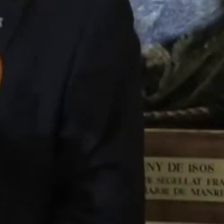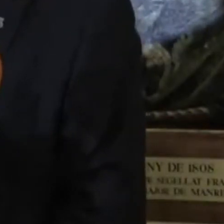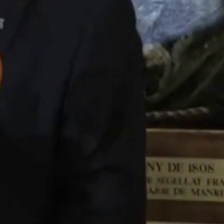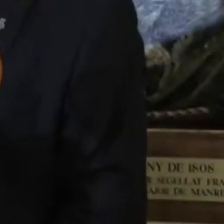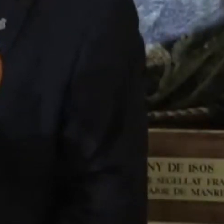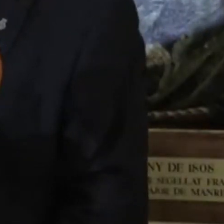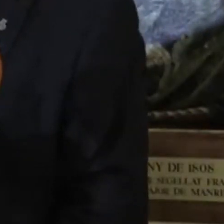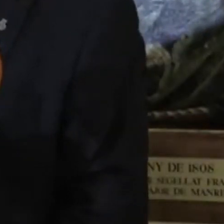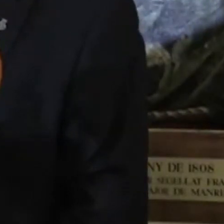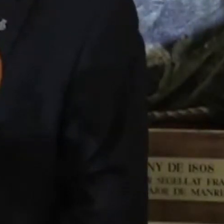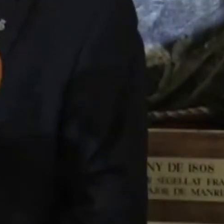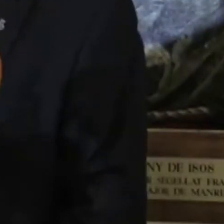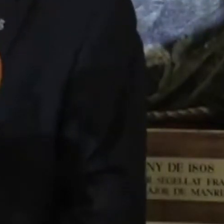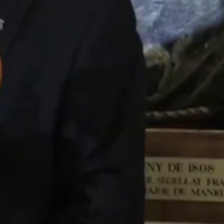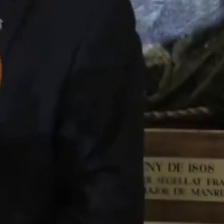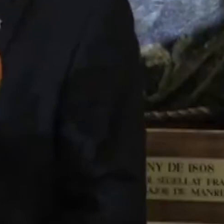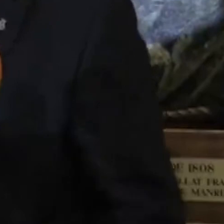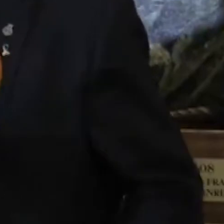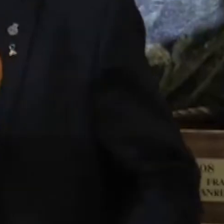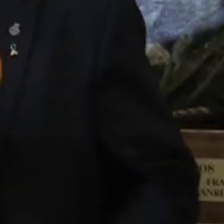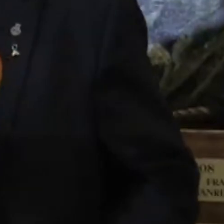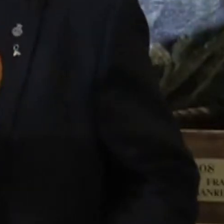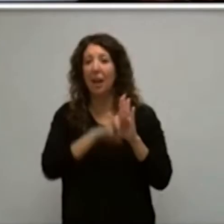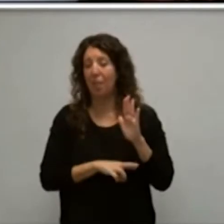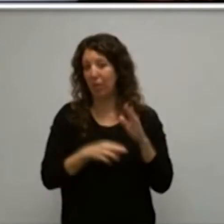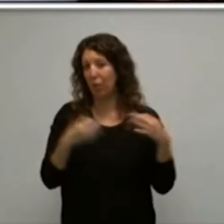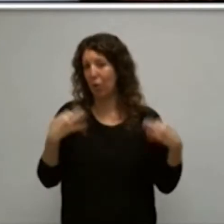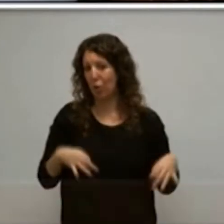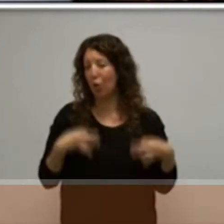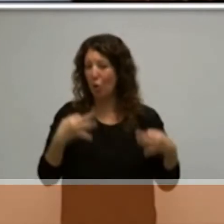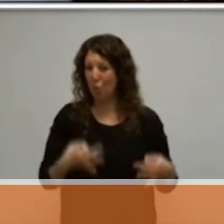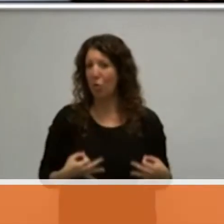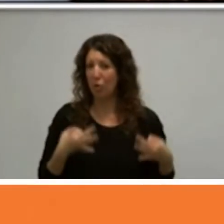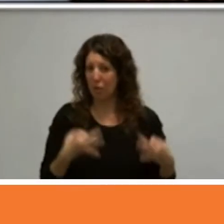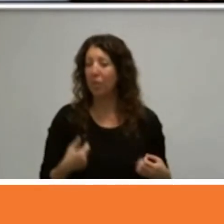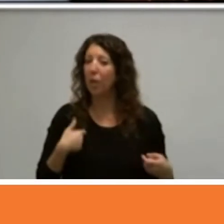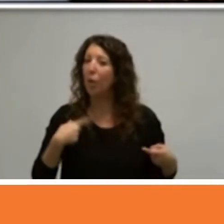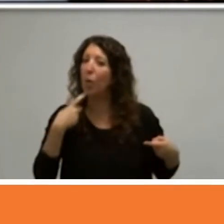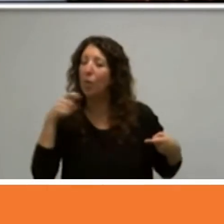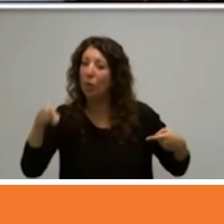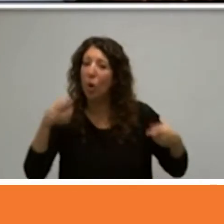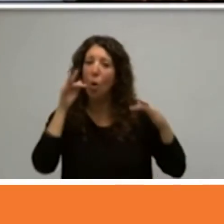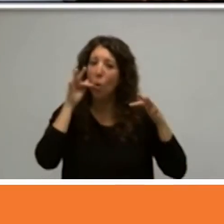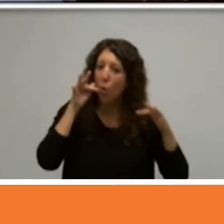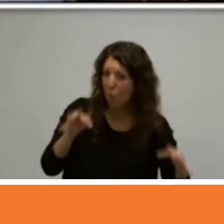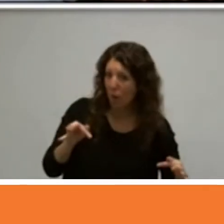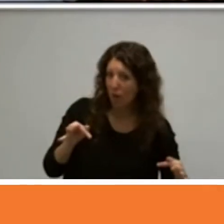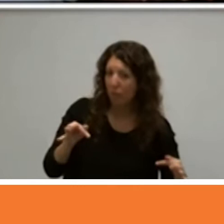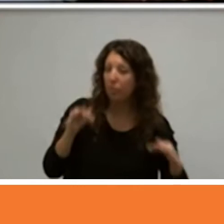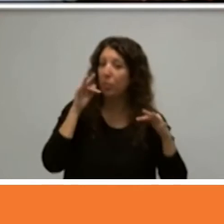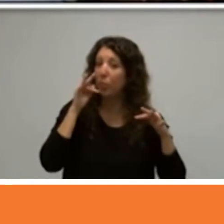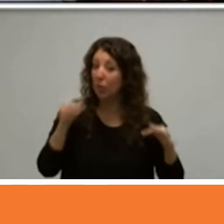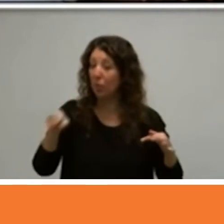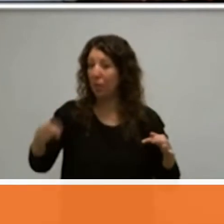9 anys d'inhabilitació per un delicte contra l'ordenació del territori. I, per tant, li pregunto si jura o promet per la